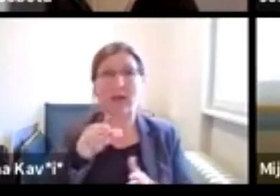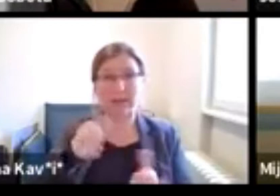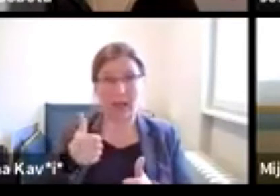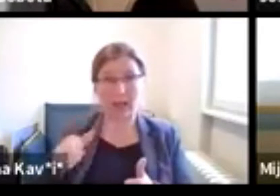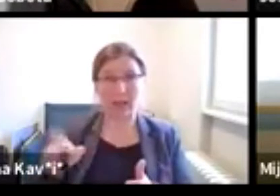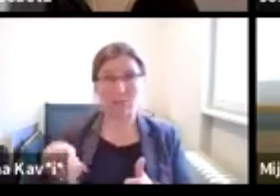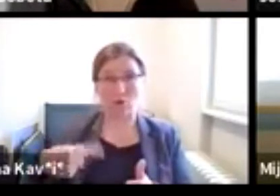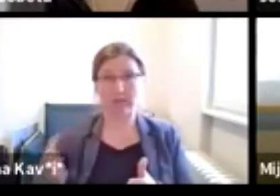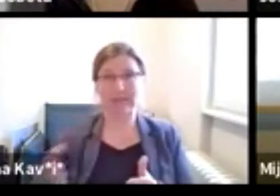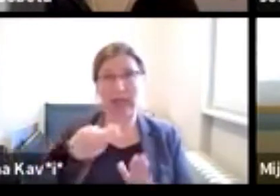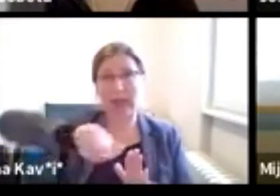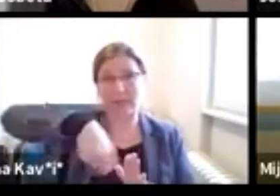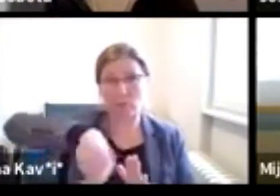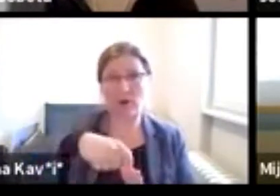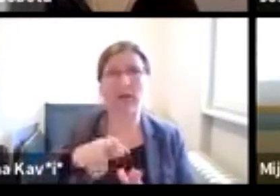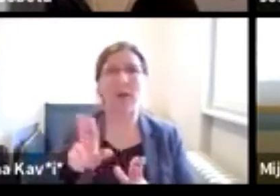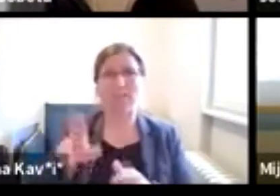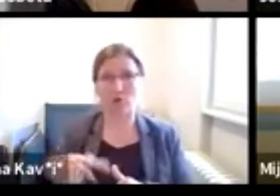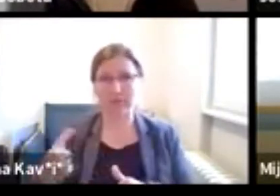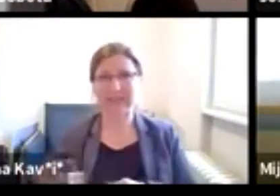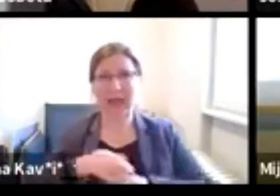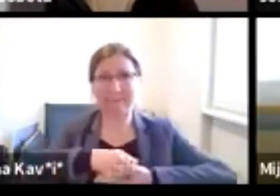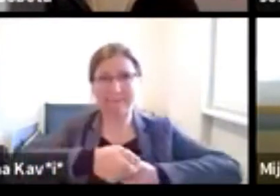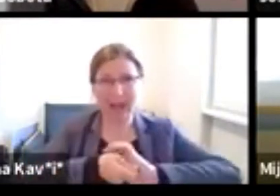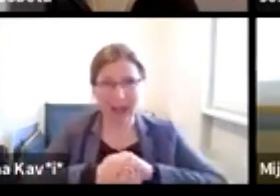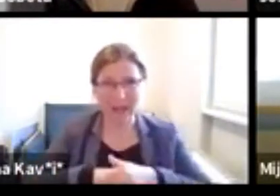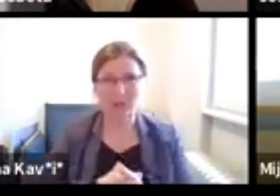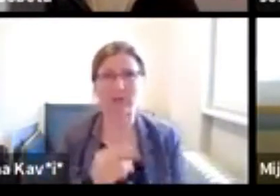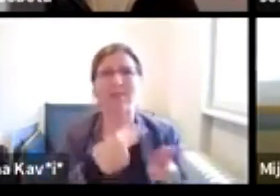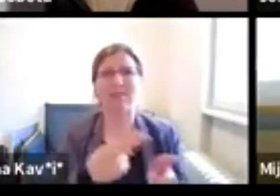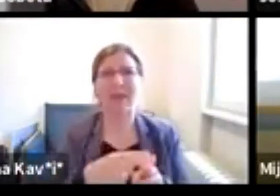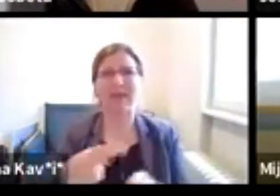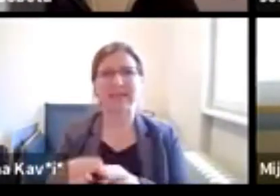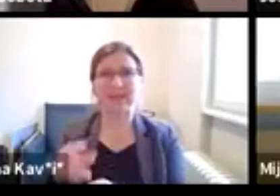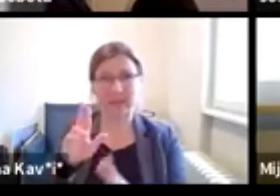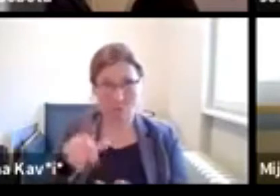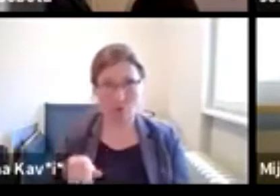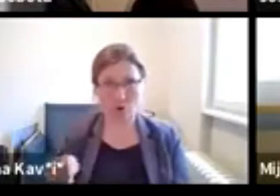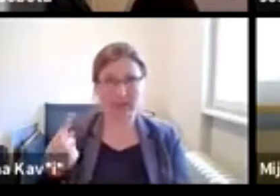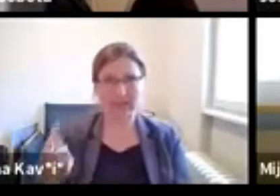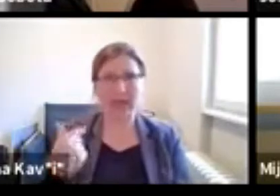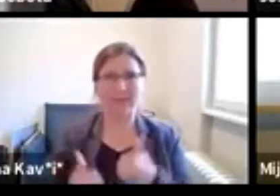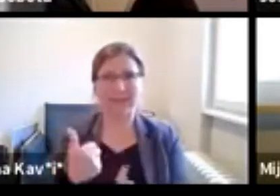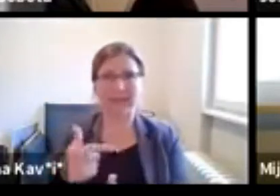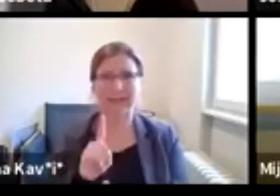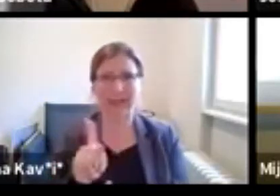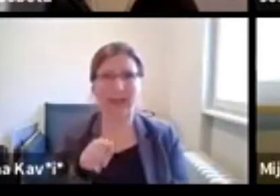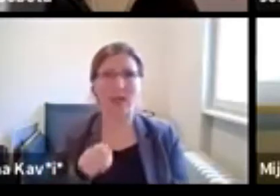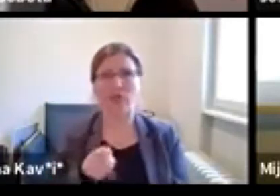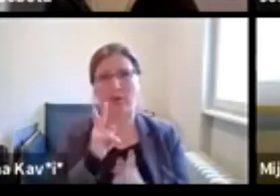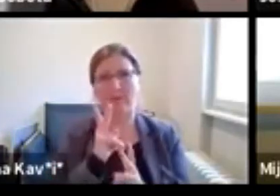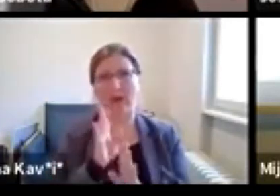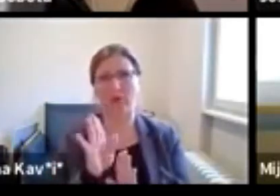predmeta, ispravno pranje ruku, dezinficiranje i ostalo. I u tom segmentu onda, dakle, kada